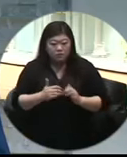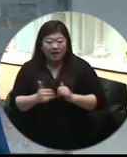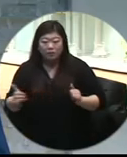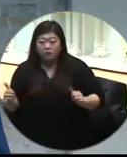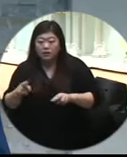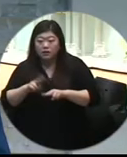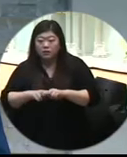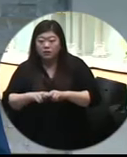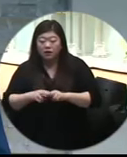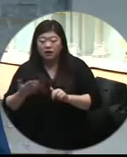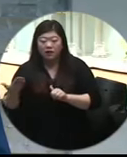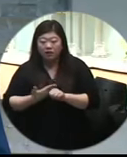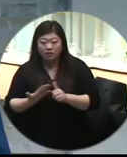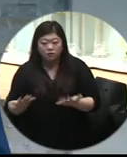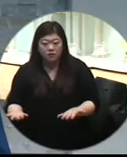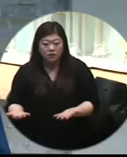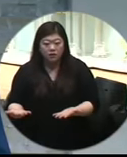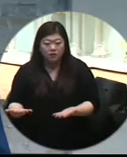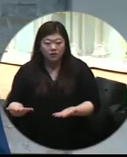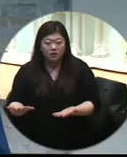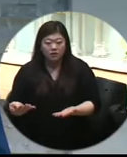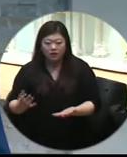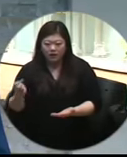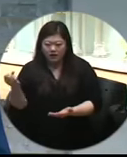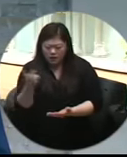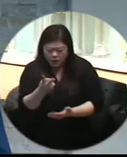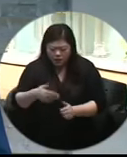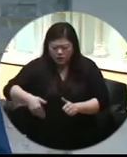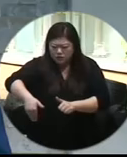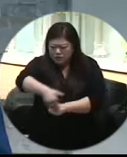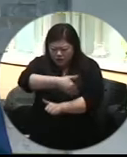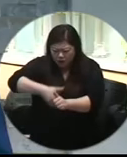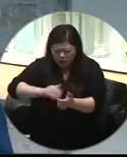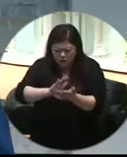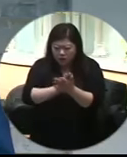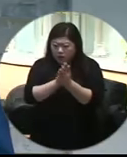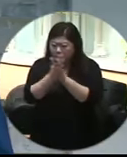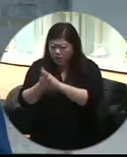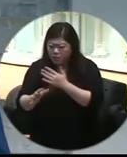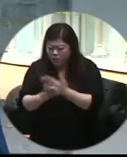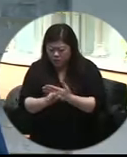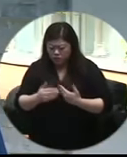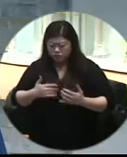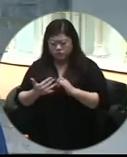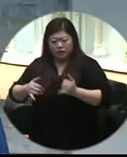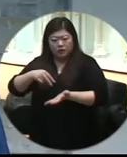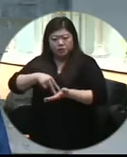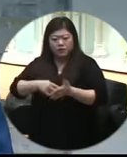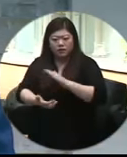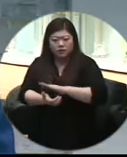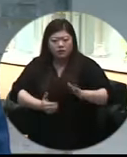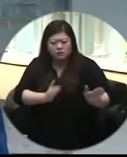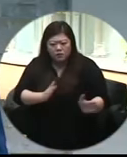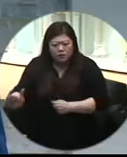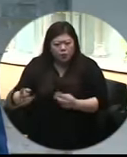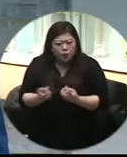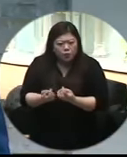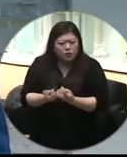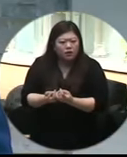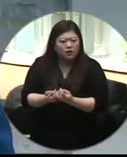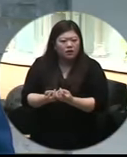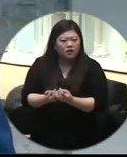상황이 오게 되고 이런 상황은 어떻게 이제 앞으로 대비해 나가야 하는가에 대한